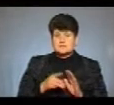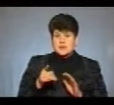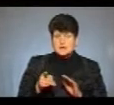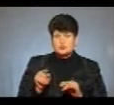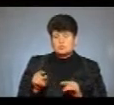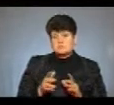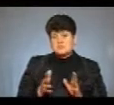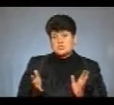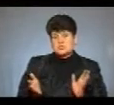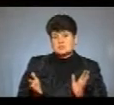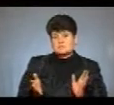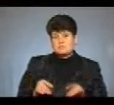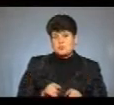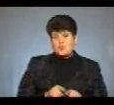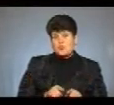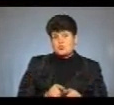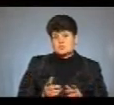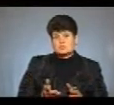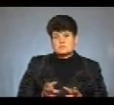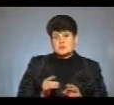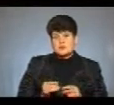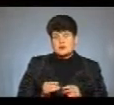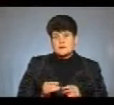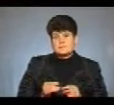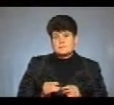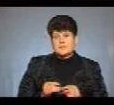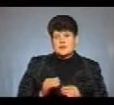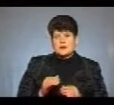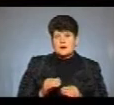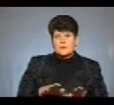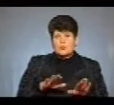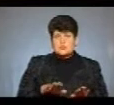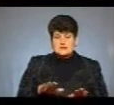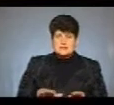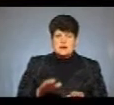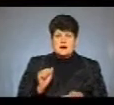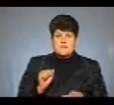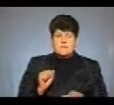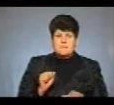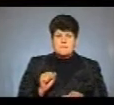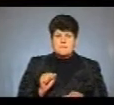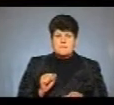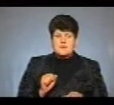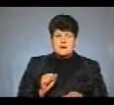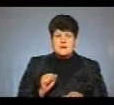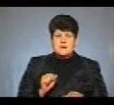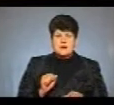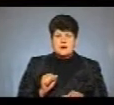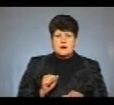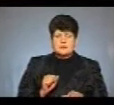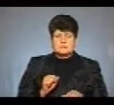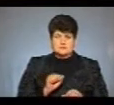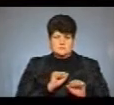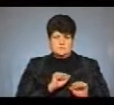більше схоже на колишні позиції артилерійської батареї, які з